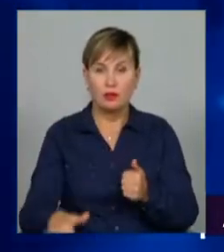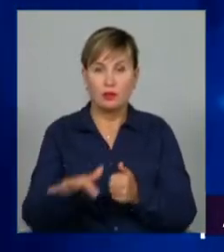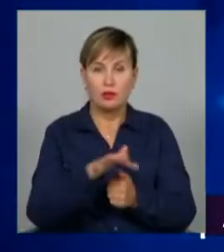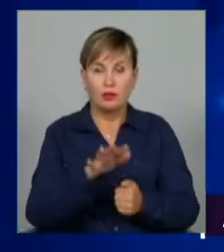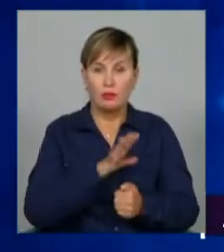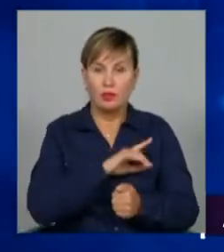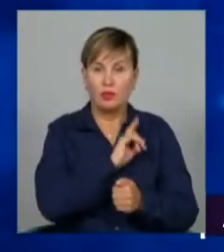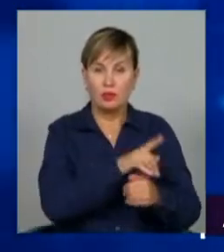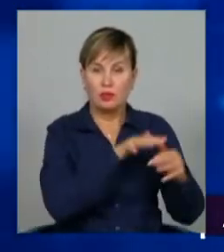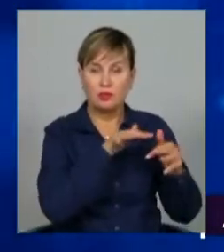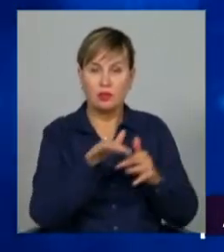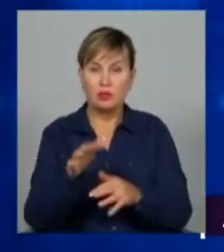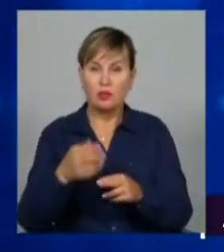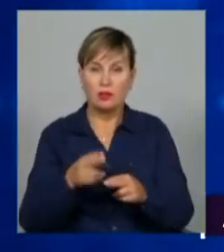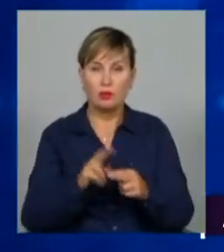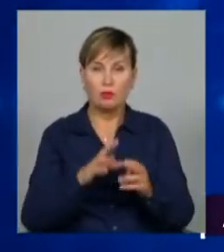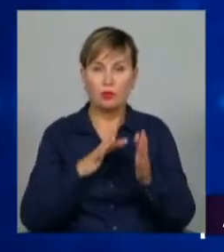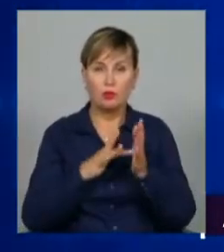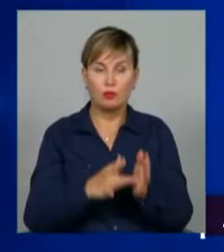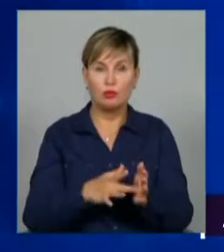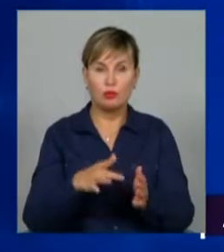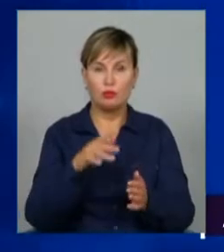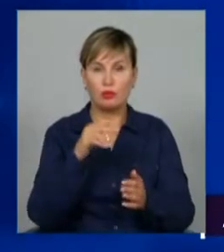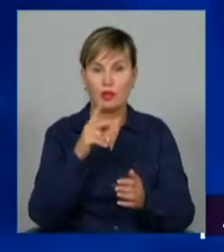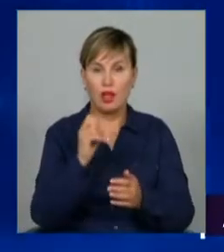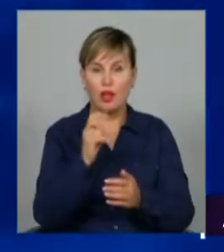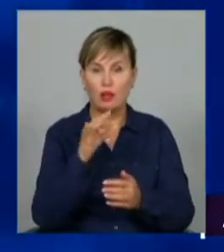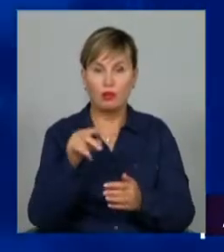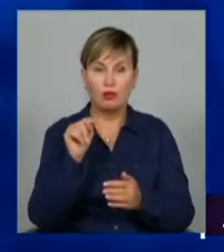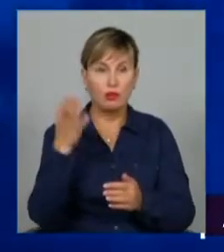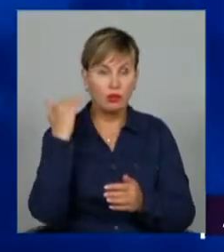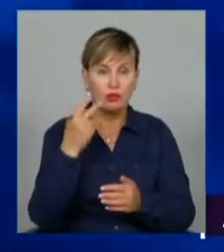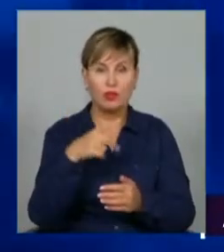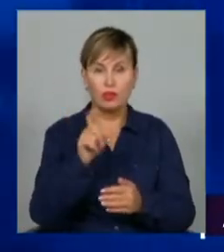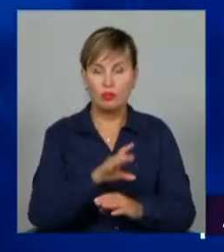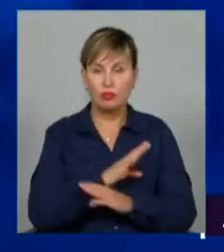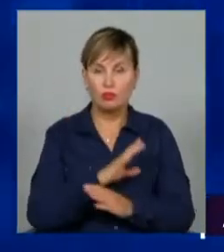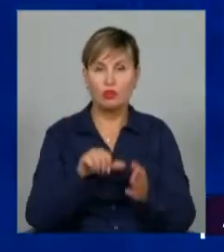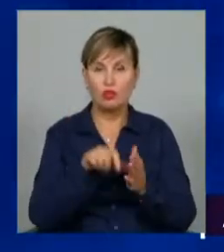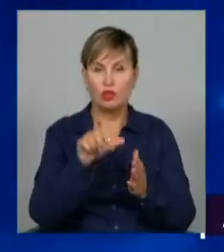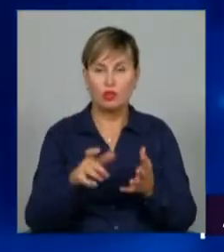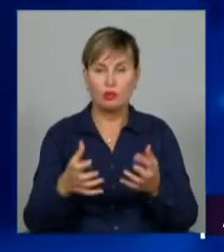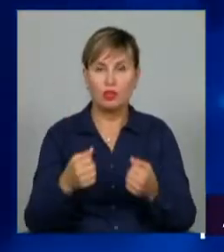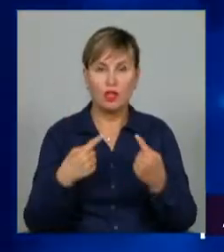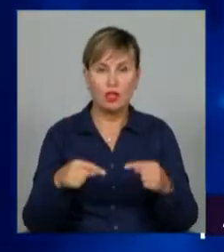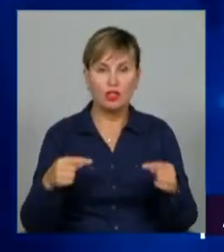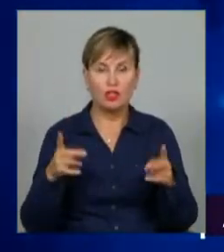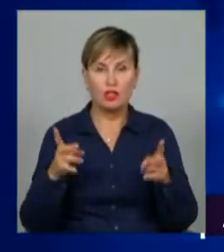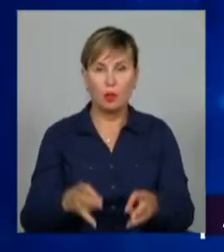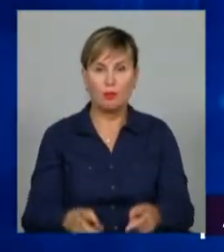сошел мощный сель, который накрыл туристов в Шарынском каньоне. Тогда 2 человека погибли, 6 получили различные